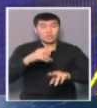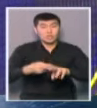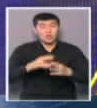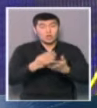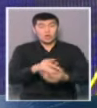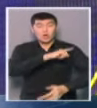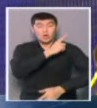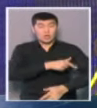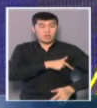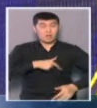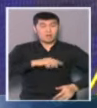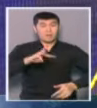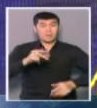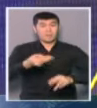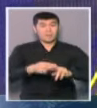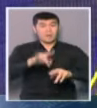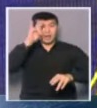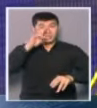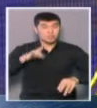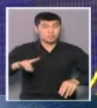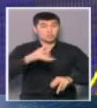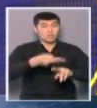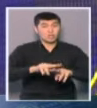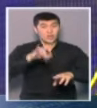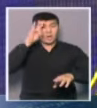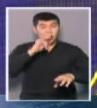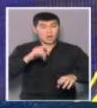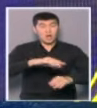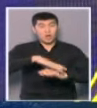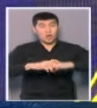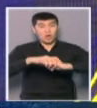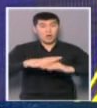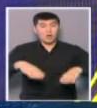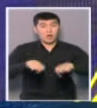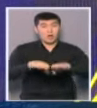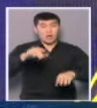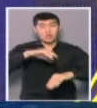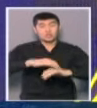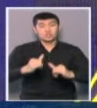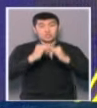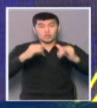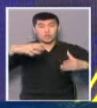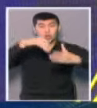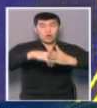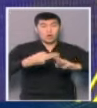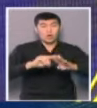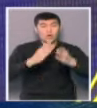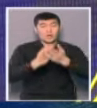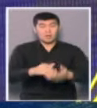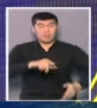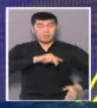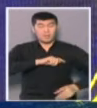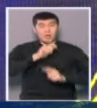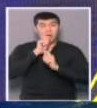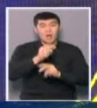сіңген жаттықтырушы Мәлік Сүлейменовті Қазақстан Республикасының қазақ күресі федерациясының қазақ күресін дамытуға қосқан үлесі үшін